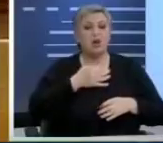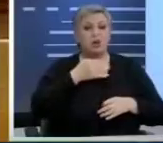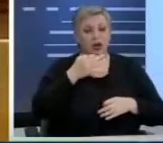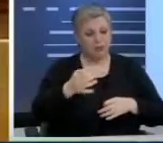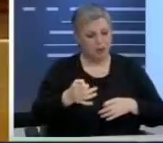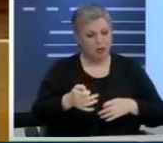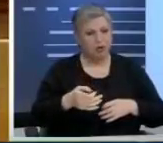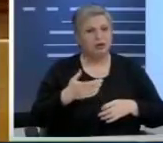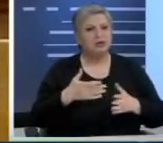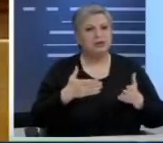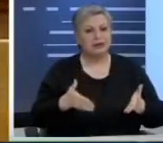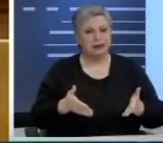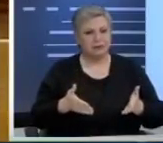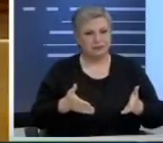χαμπάρι.